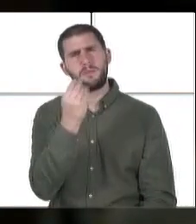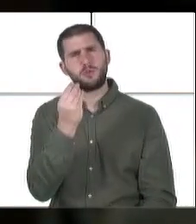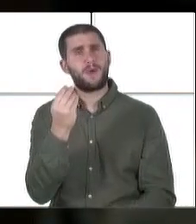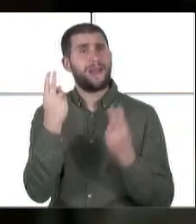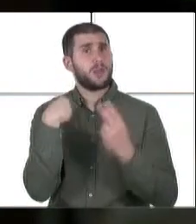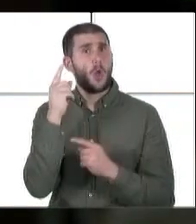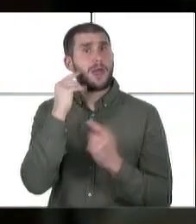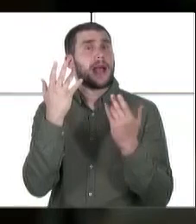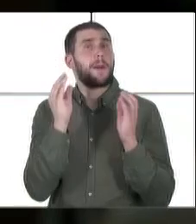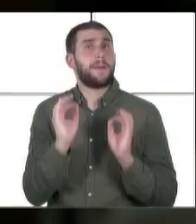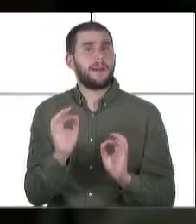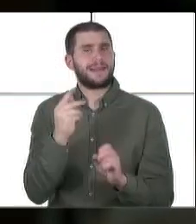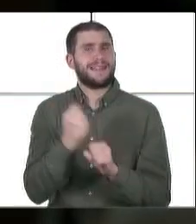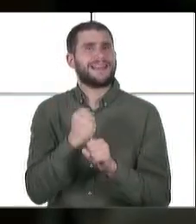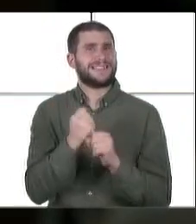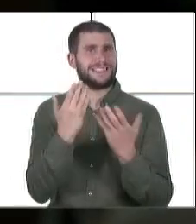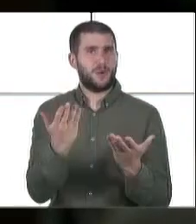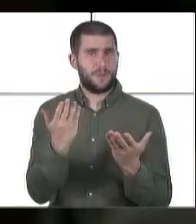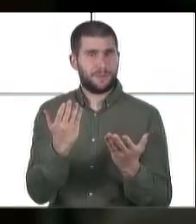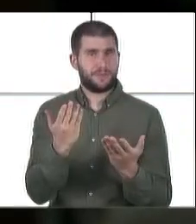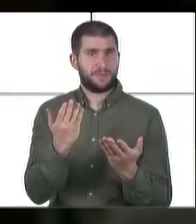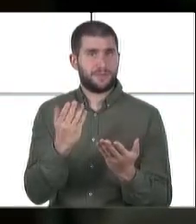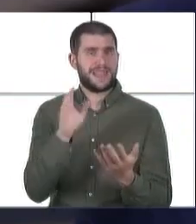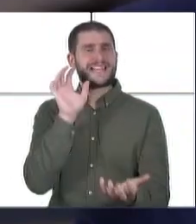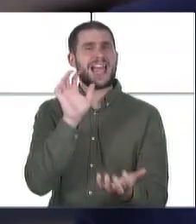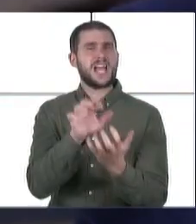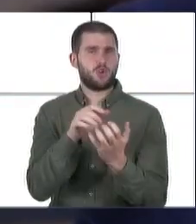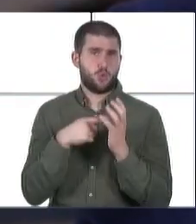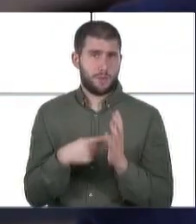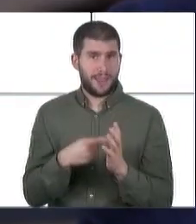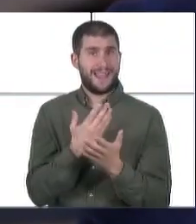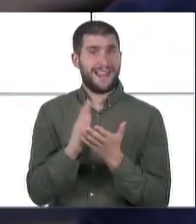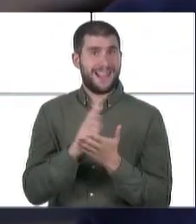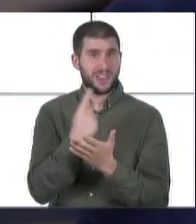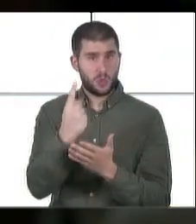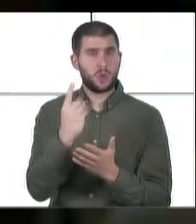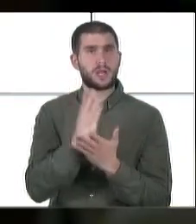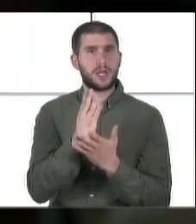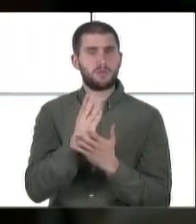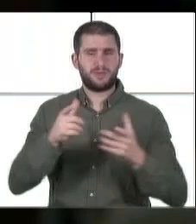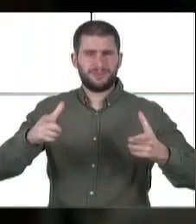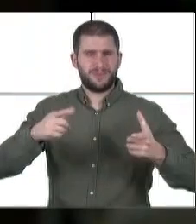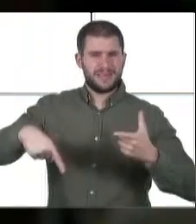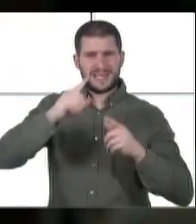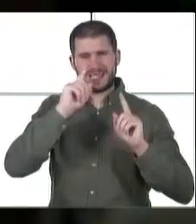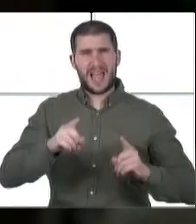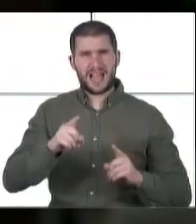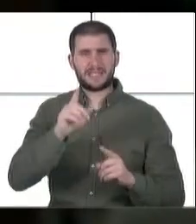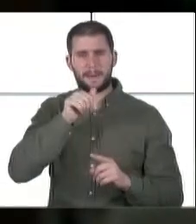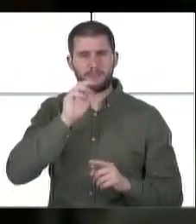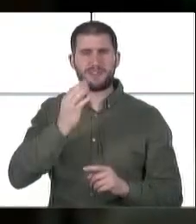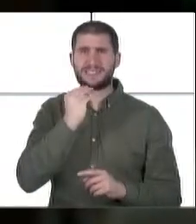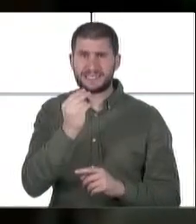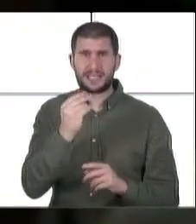יודעת עד כמה התעסקו. קריש. החליטו להציב שם אסדה, מים הכלכליים של ישראל,